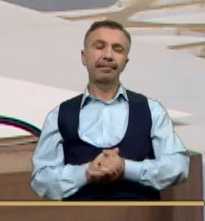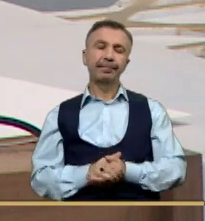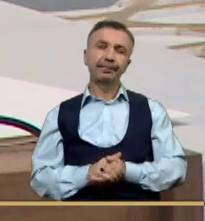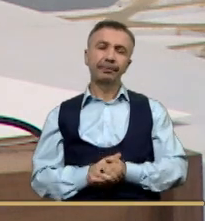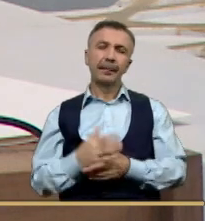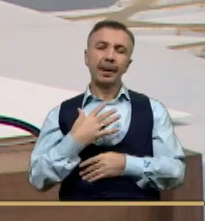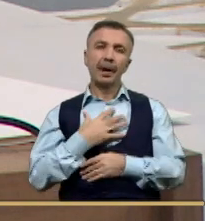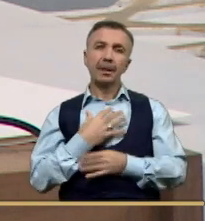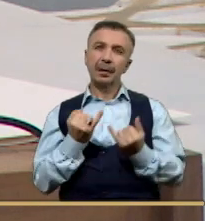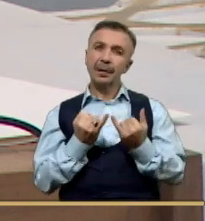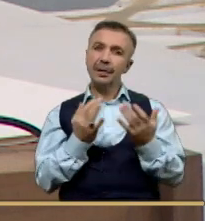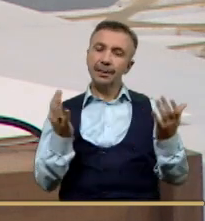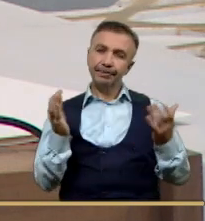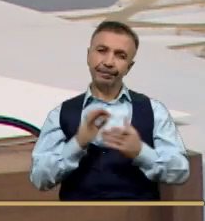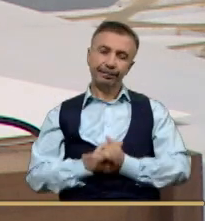Aziz kardeşlerim,